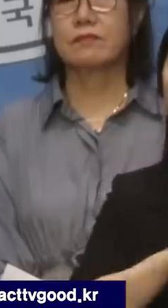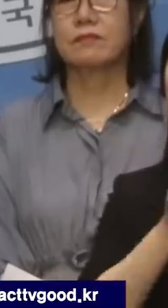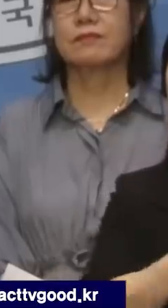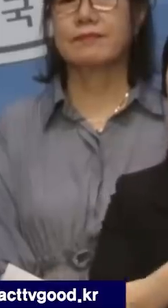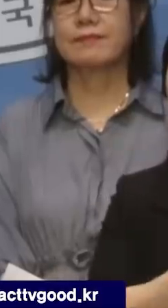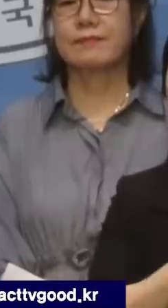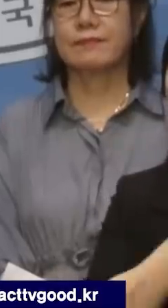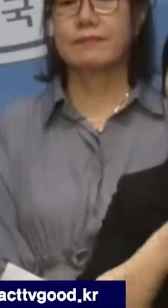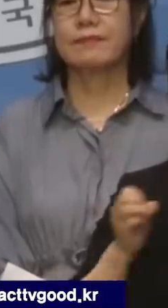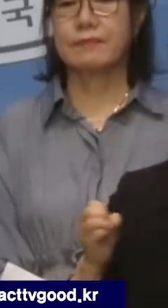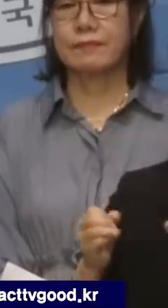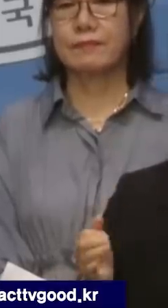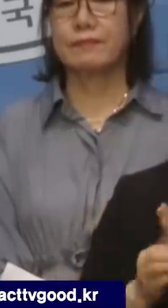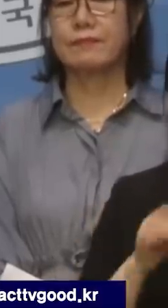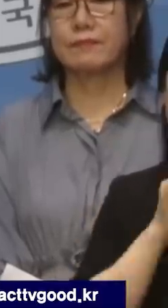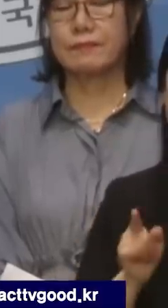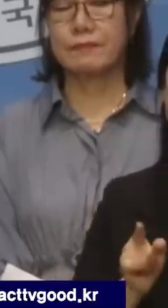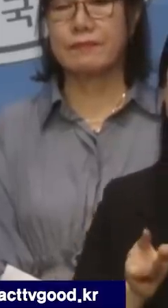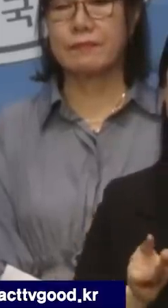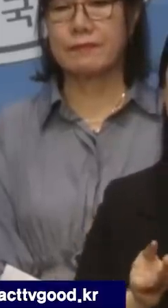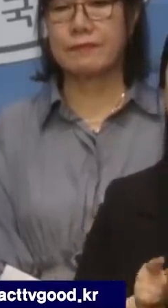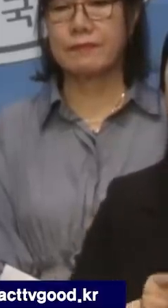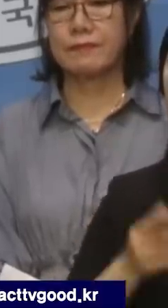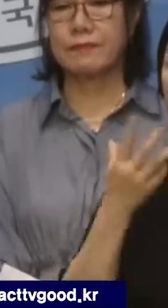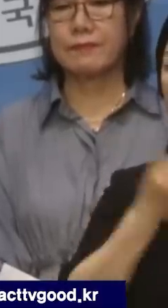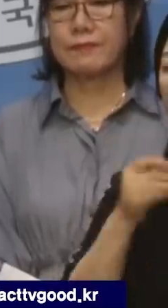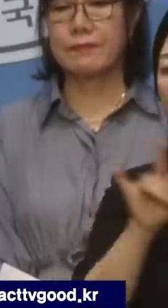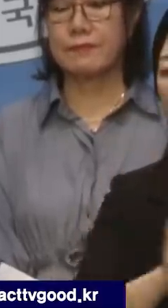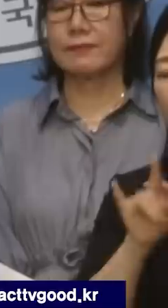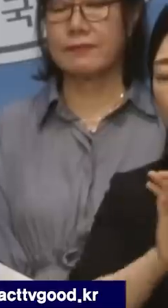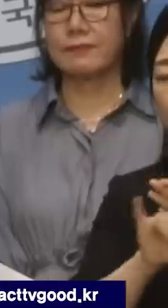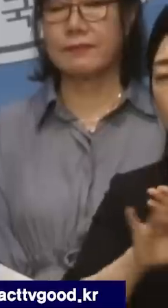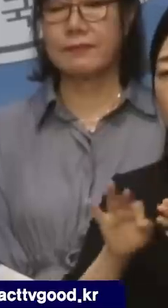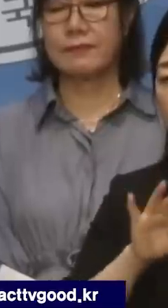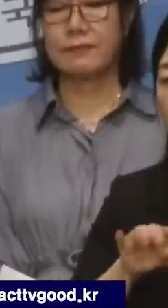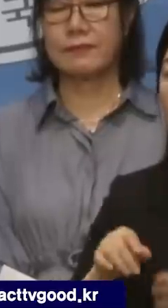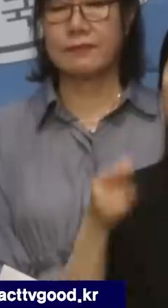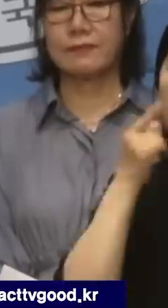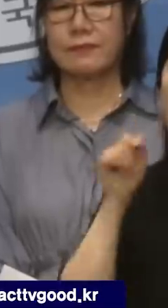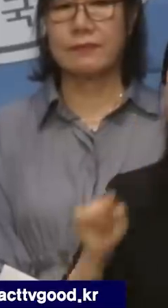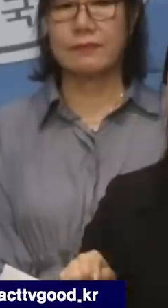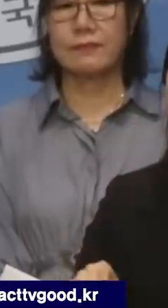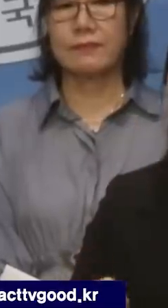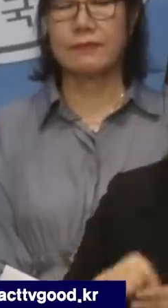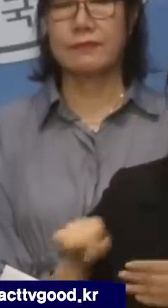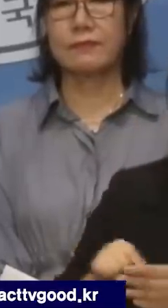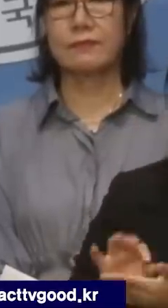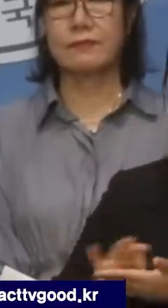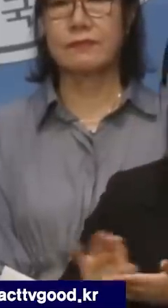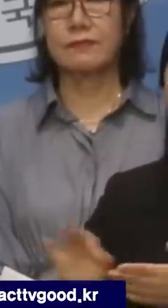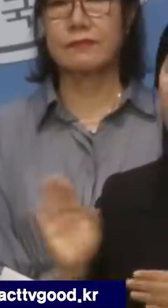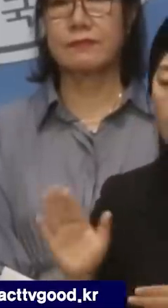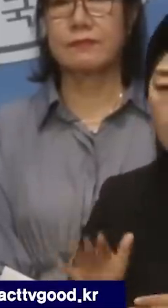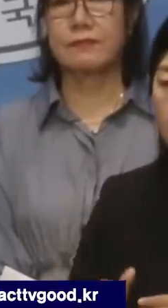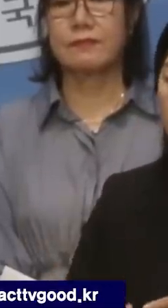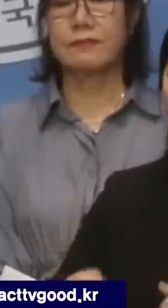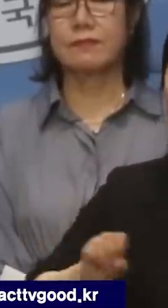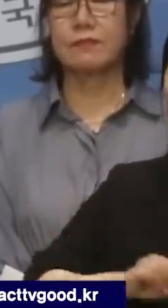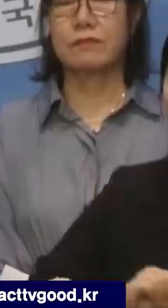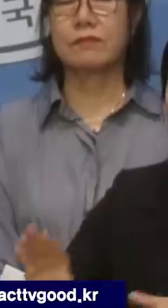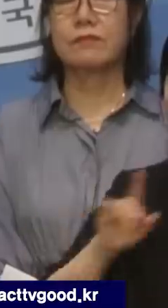앞뒤가 맞지 않는 변명을 하면서 일본은 오염수를 자국 내에서 사용하지 않고 방류하고